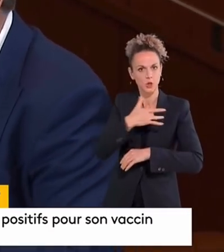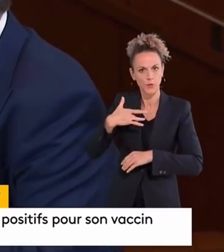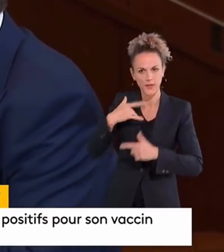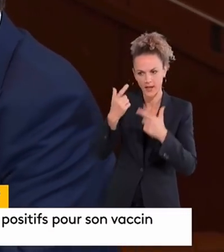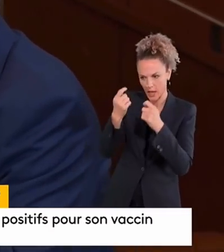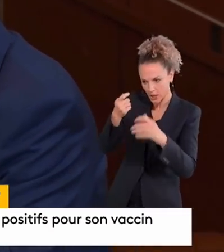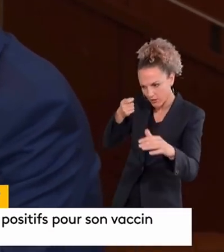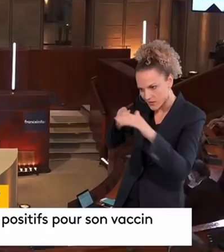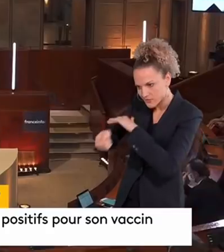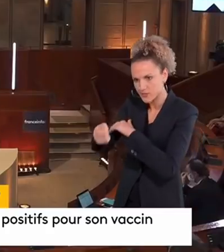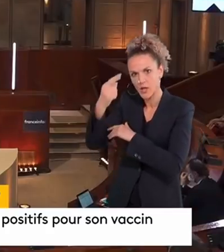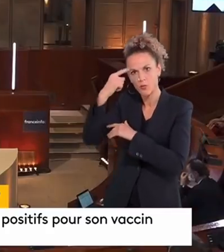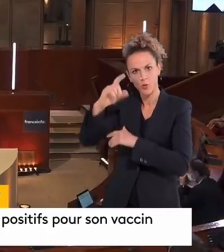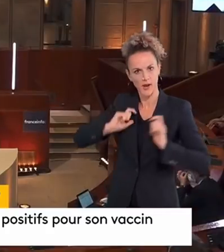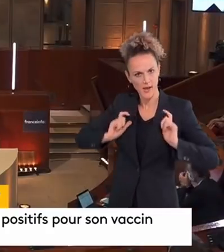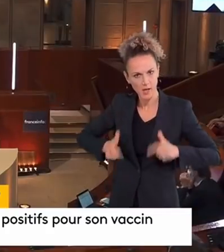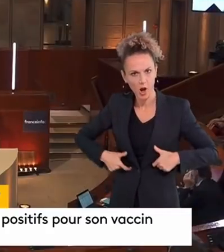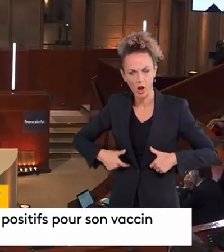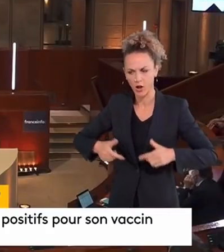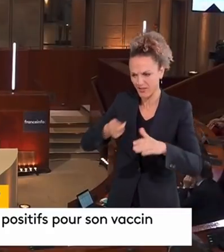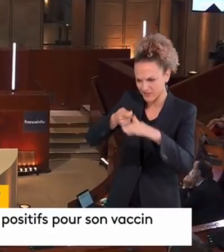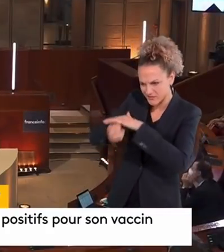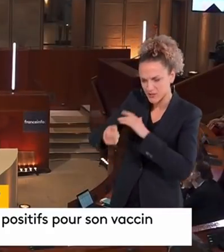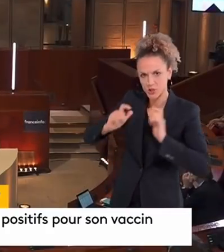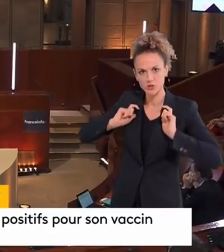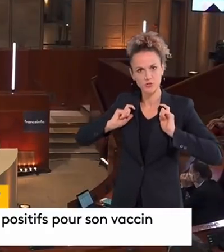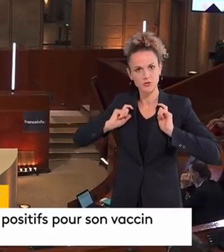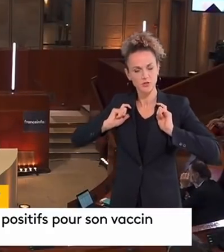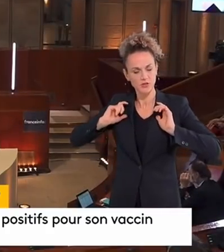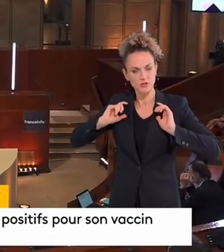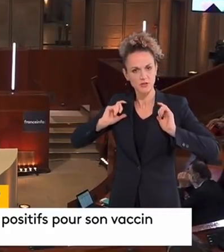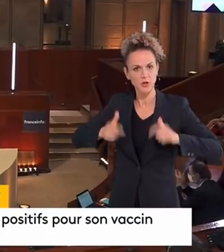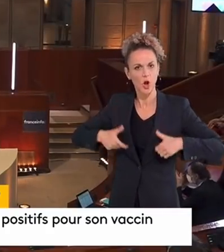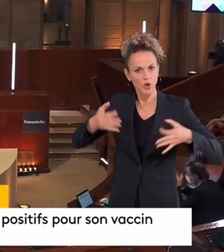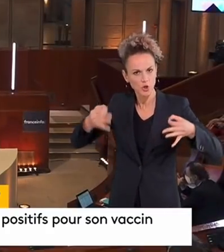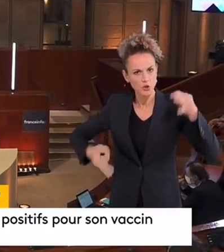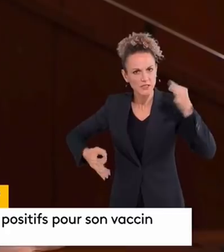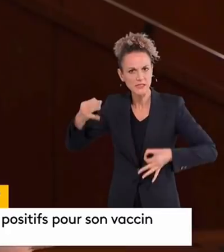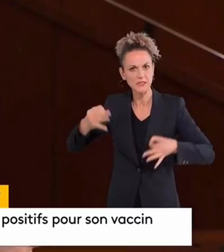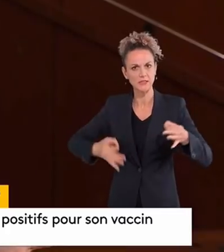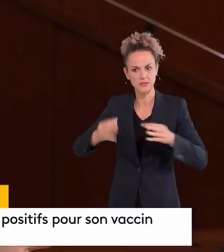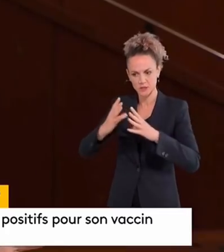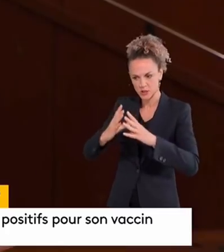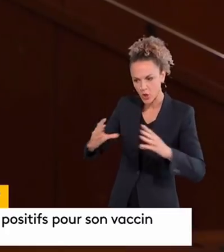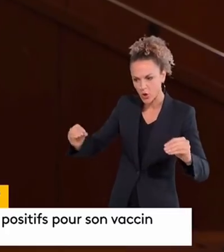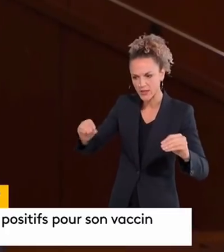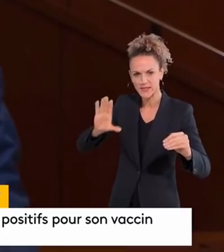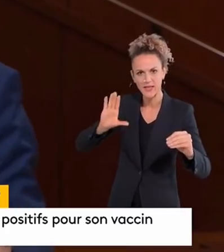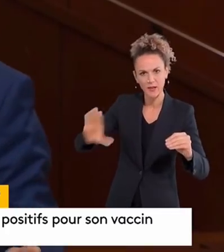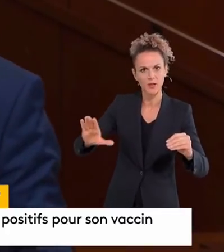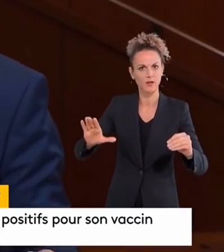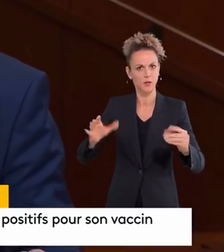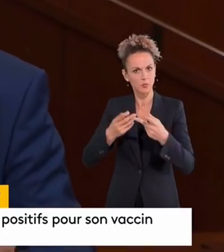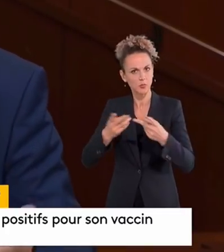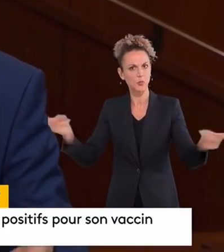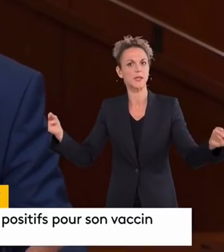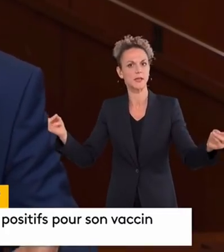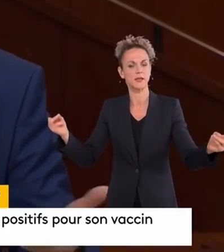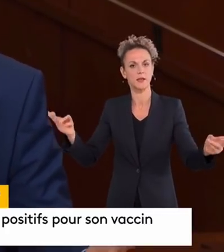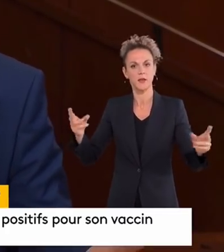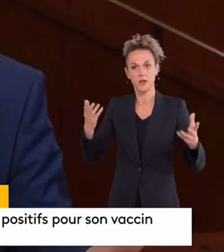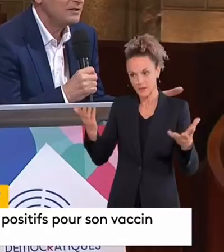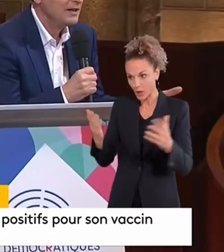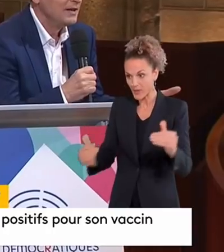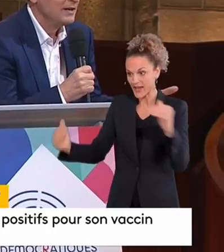l'école, investir dans la justice, dans la tranquillité publique. Comment on fait pour répondre aux besoins de nos concitoyens d'égalité